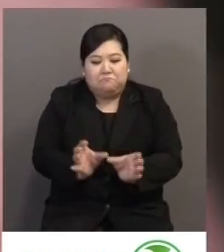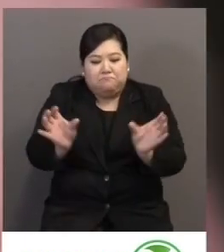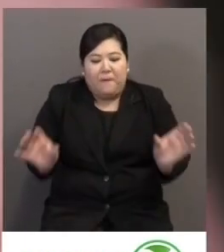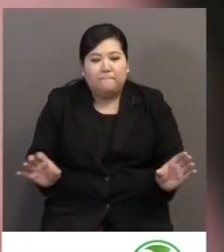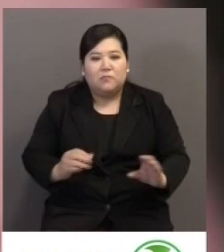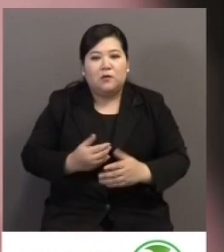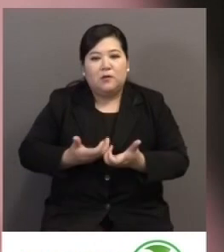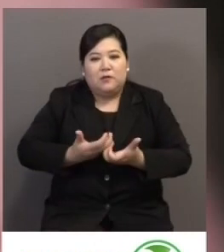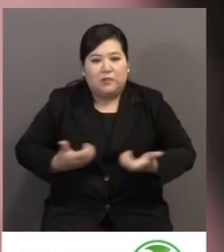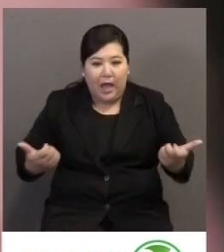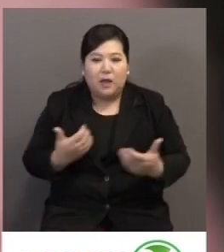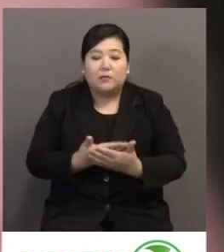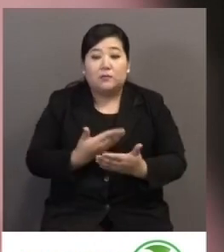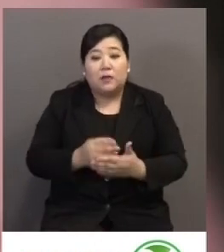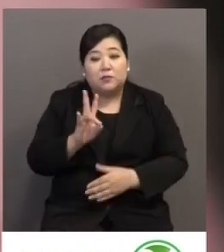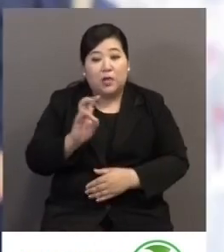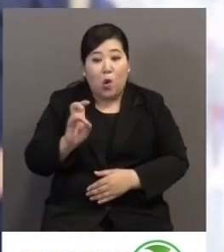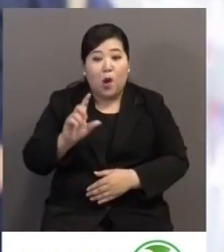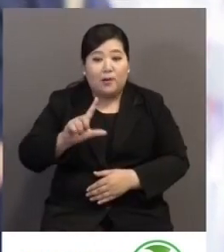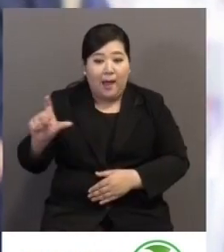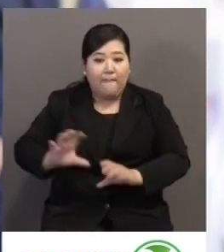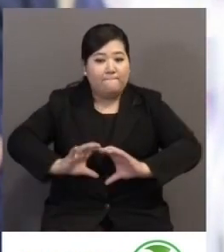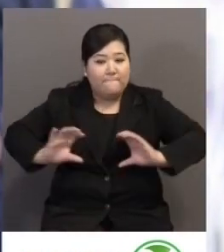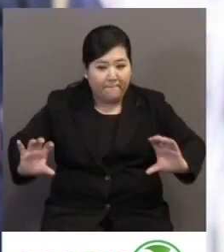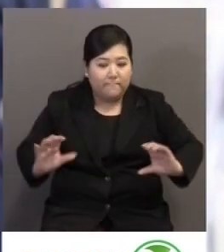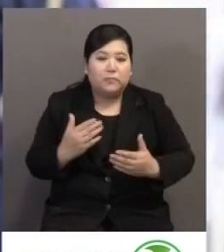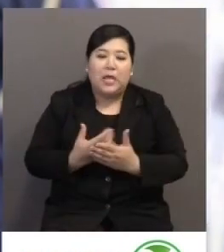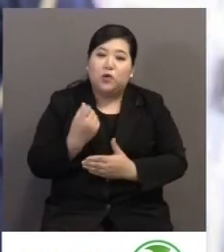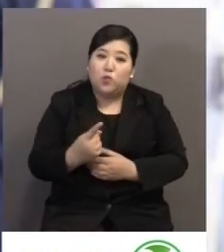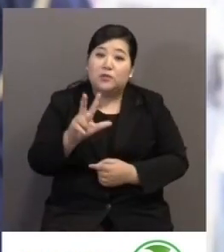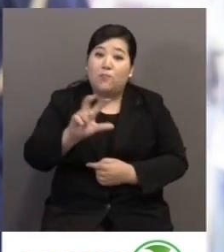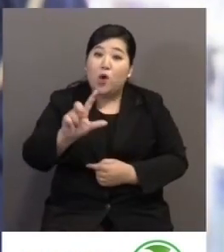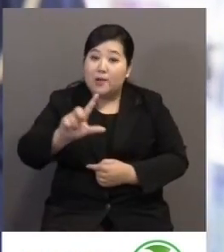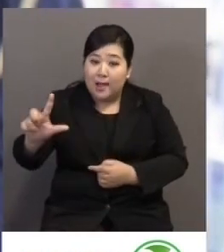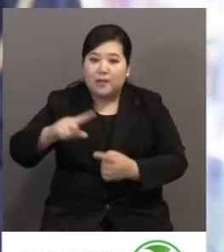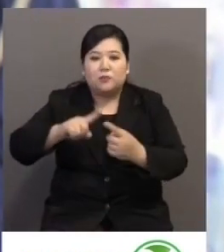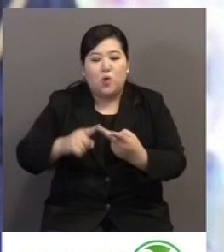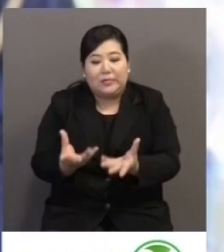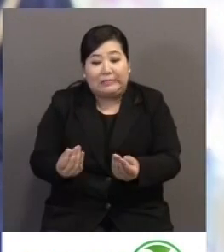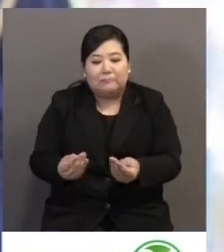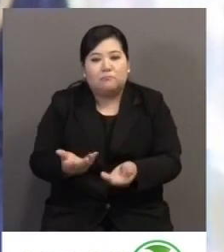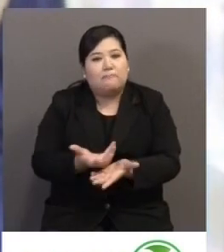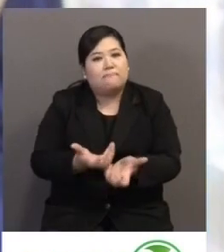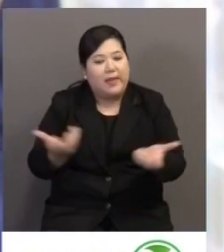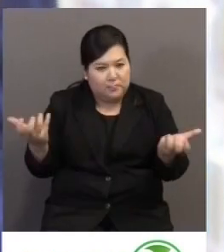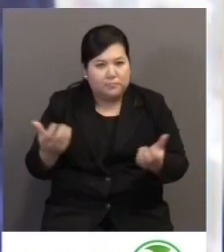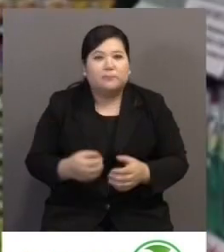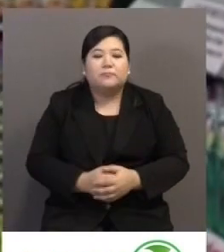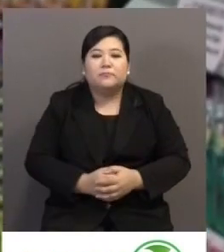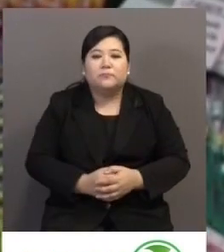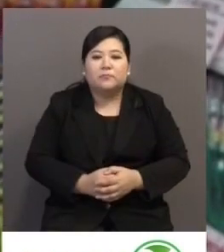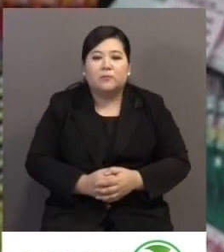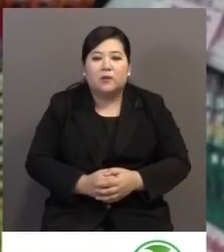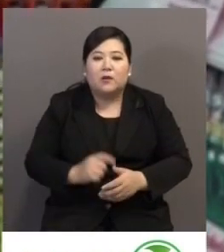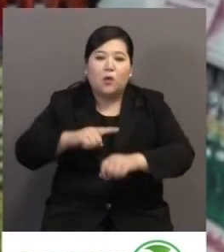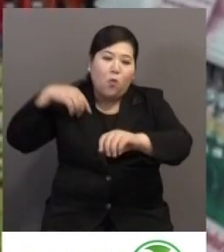ายเพื่ออย่าขาดมูลค่าสูงถึง700ล้านบาทมีทั้งเงินสด300ล้านบาทและที่ดินส่วนหนึ่งนะคะนี่ยังไม่นับรวมกับระ